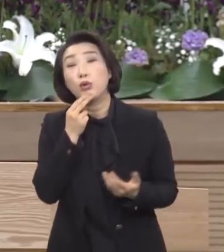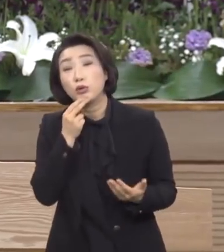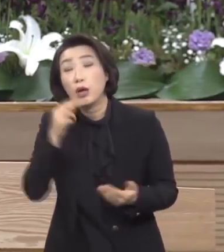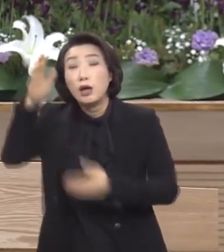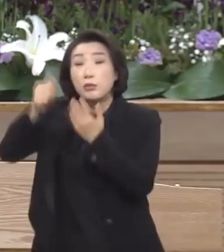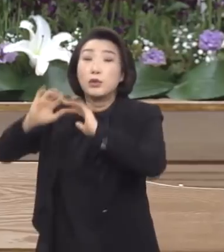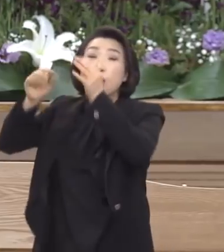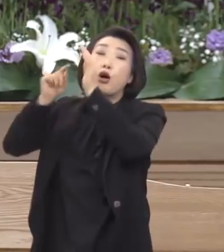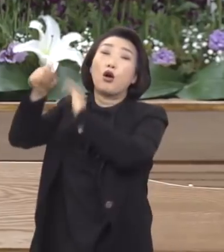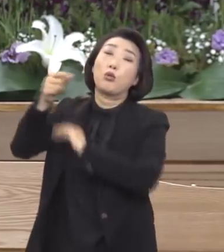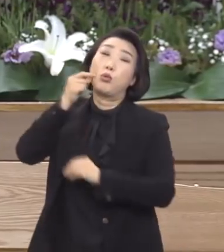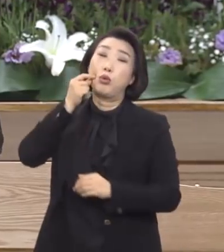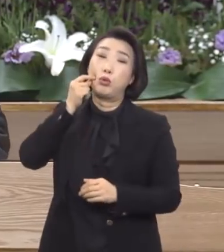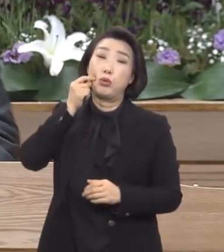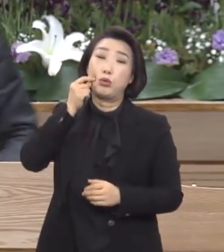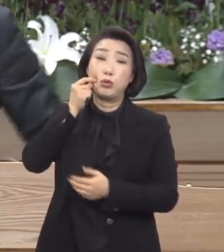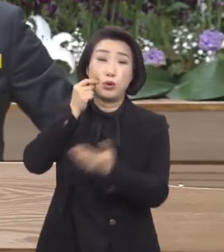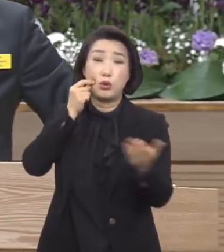하나님 나라 못 간대.